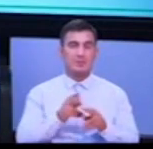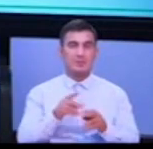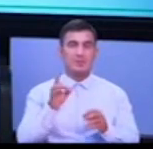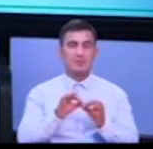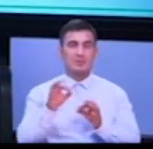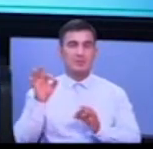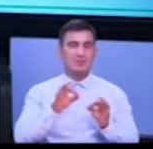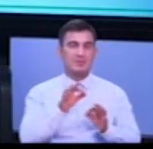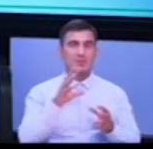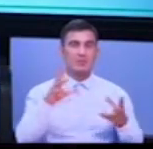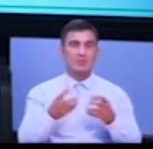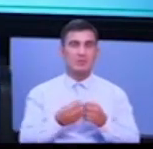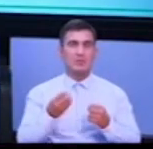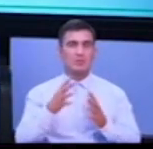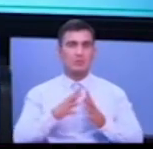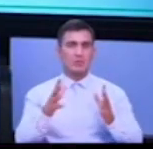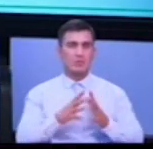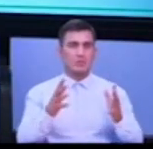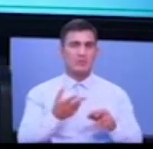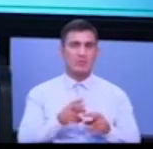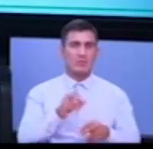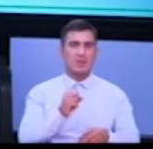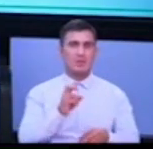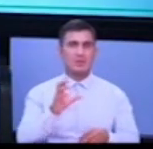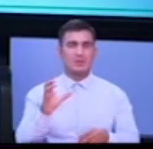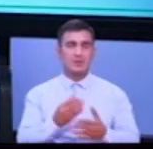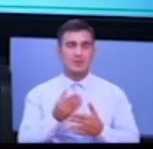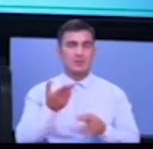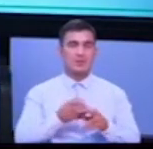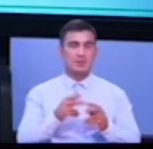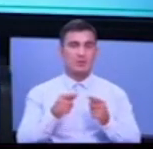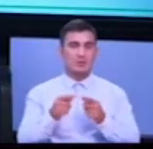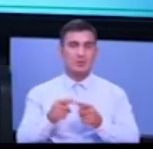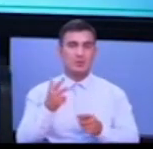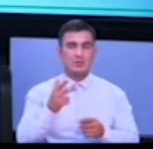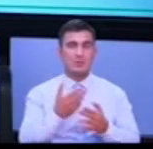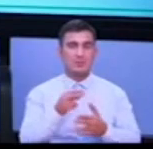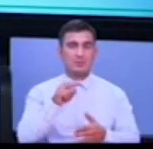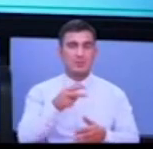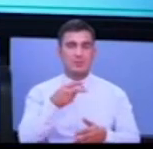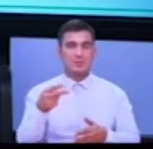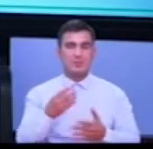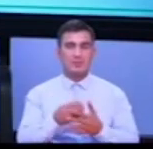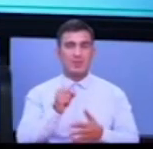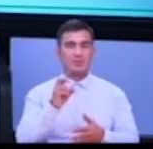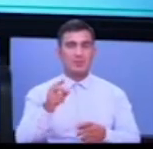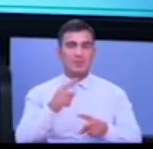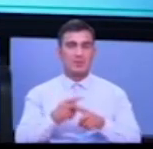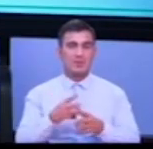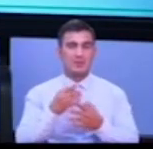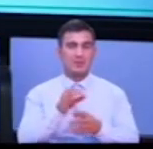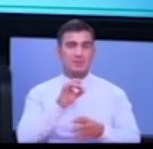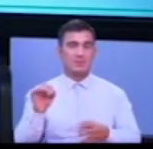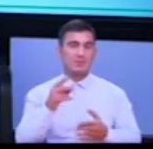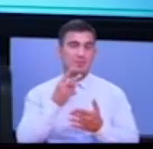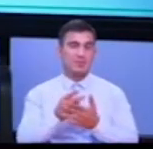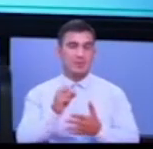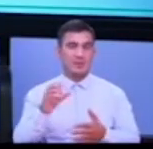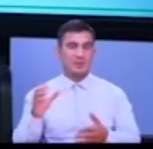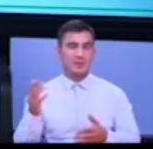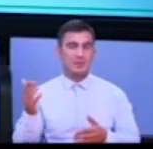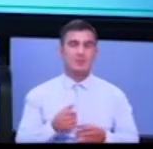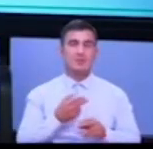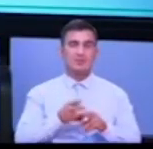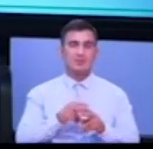uzunliklarini yig'indisiga teng bo'ladi. Masalan, ABC uchburchakning perimetri P barobar AB qo'shib BC qo'shib AC,